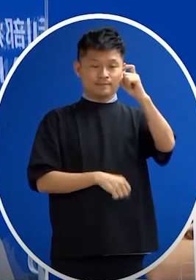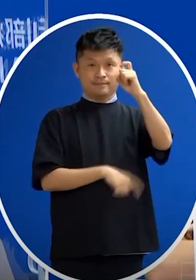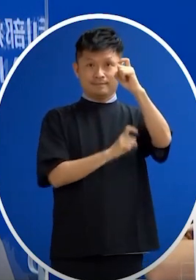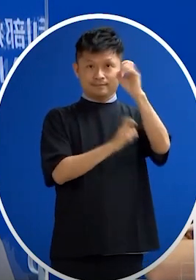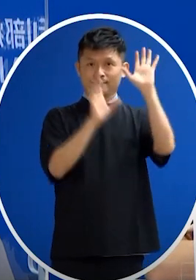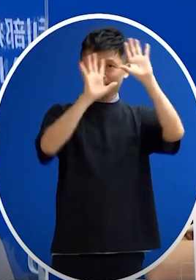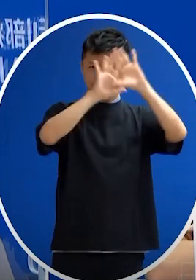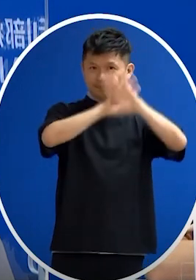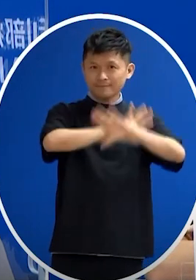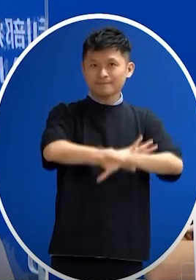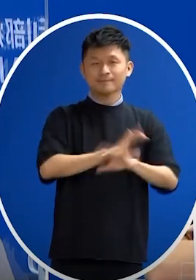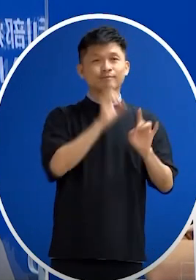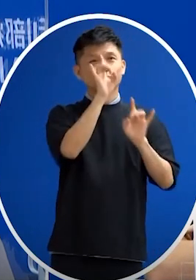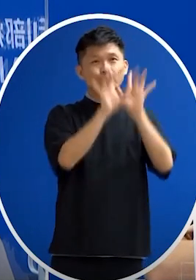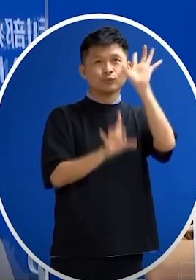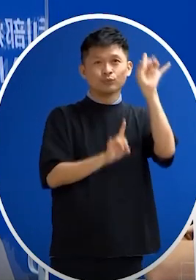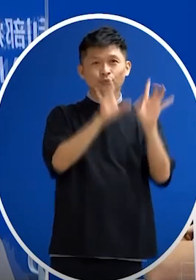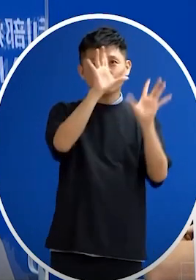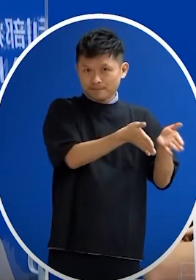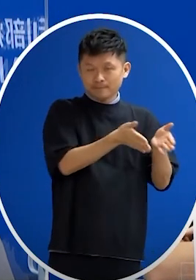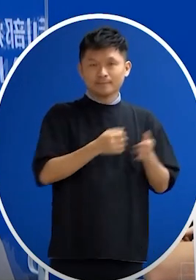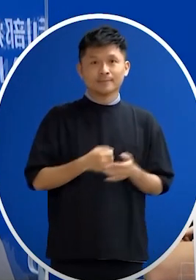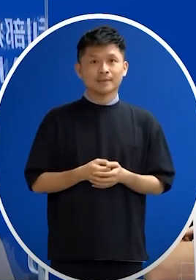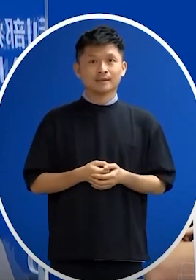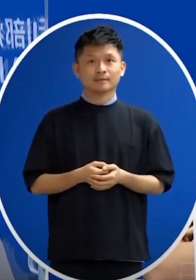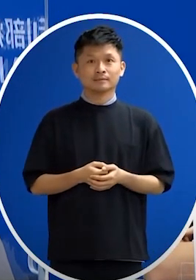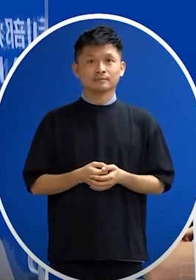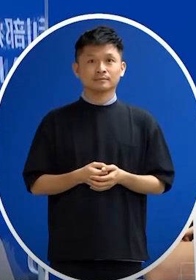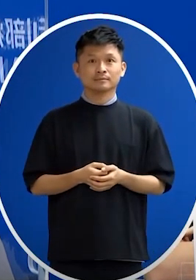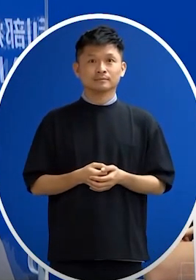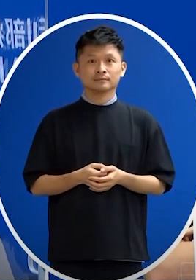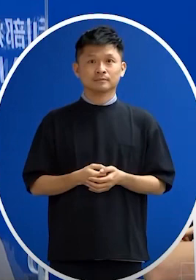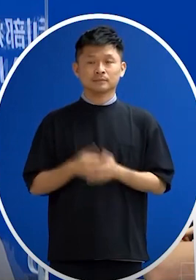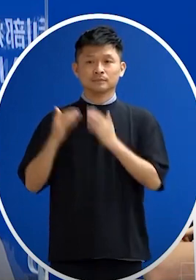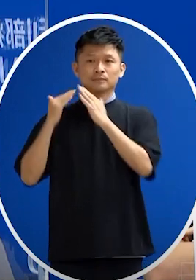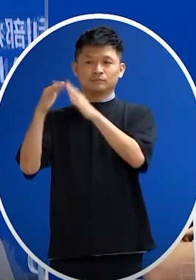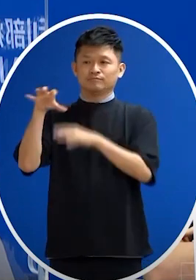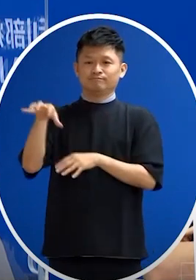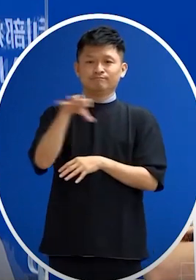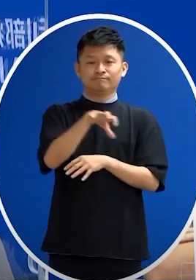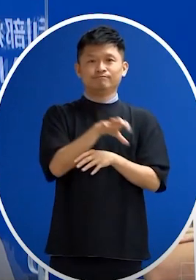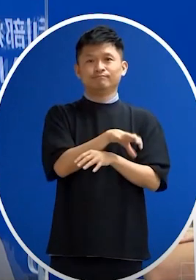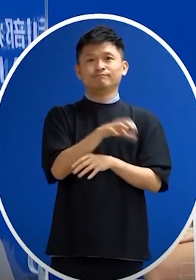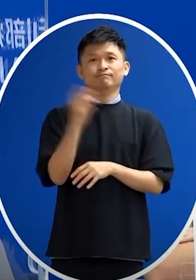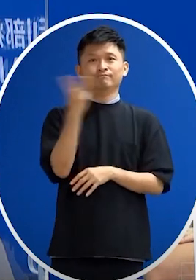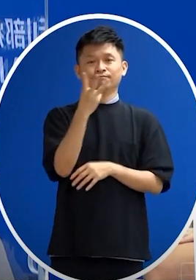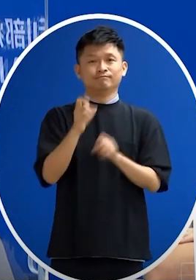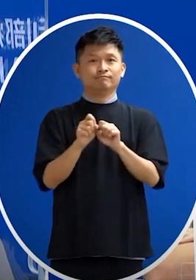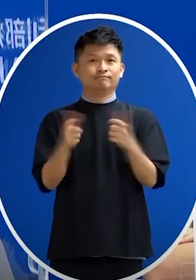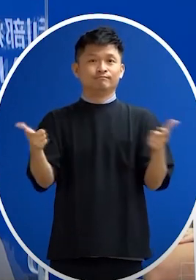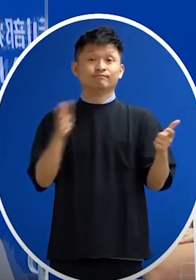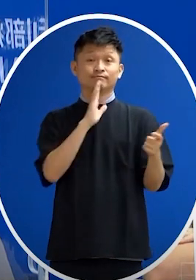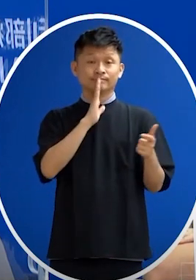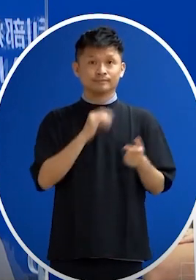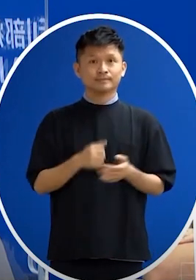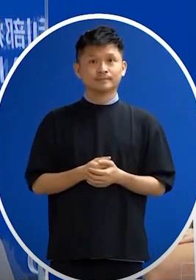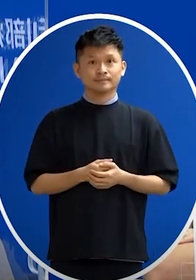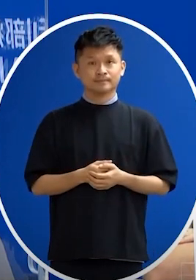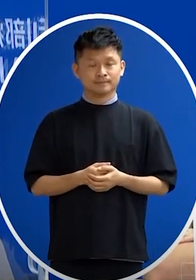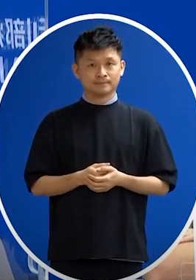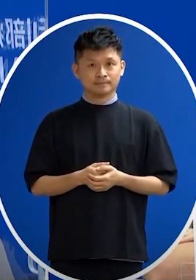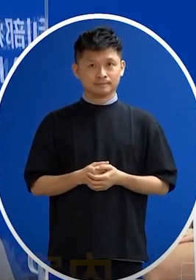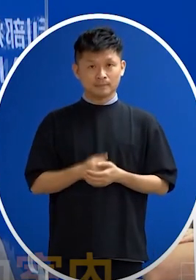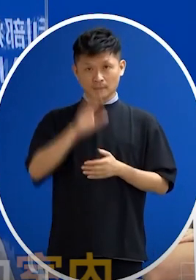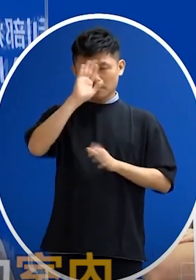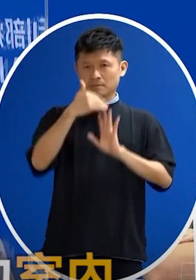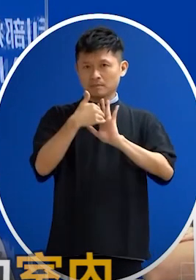10月10号晚上的这个烟火的释放，因为是在3个城市来分别举办，那我们都分别提出相关